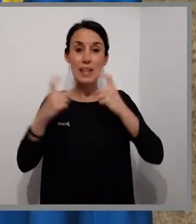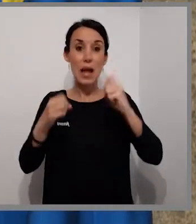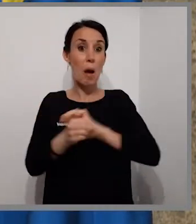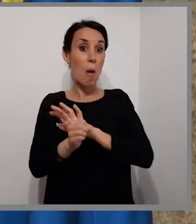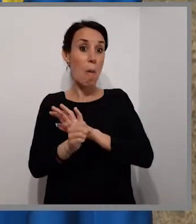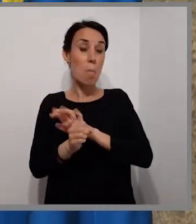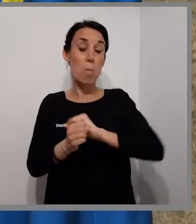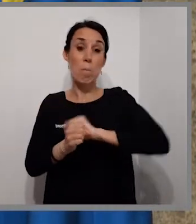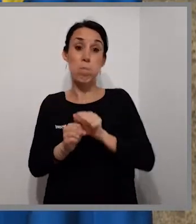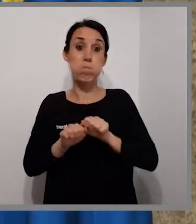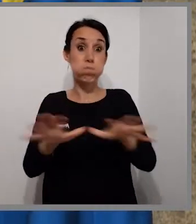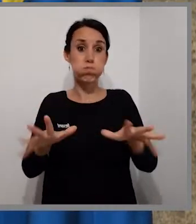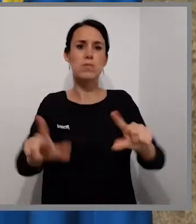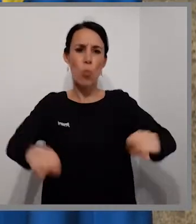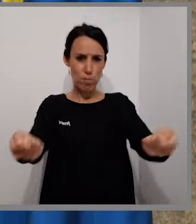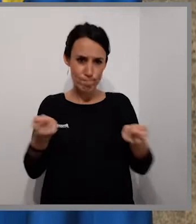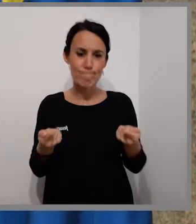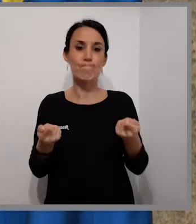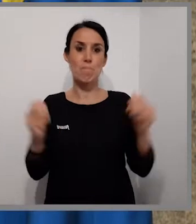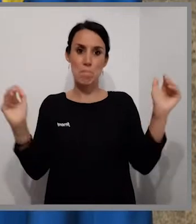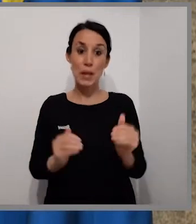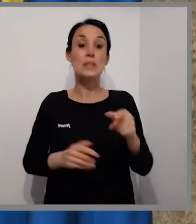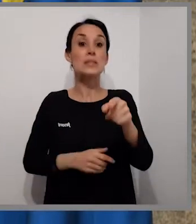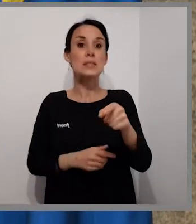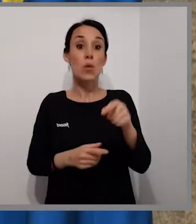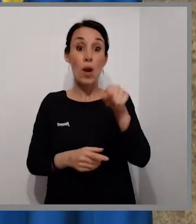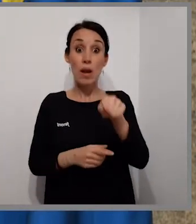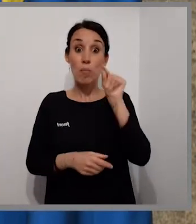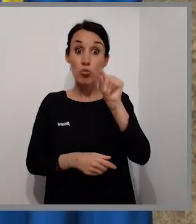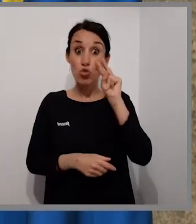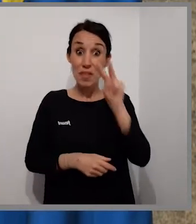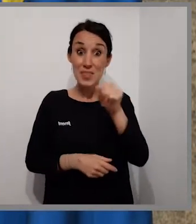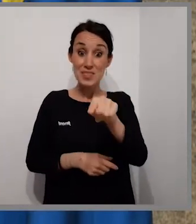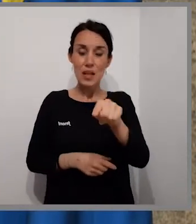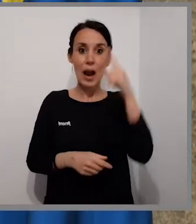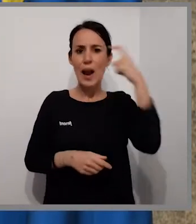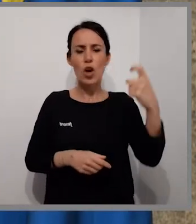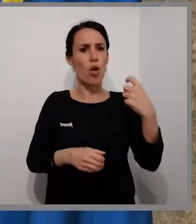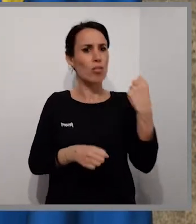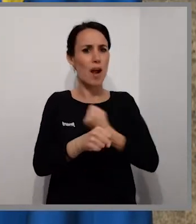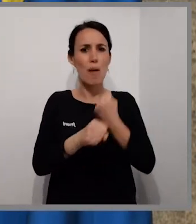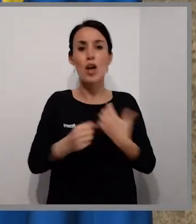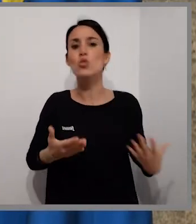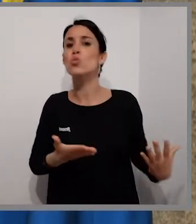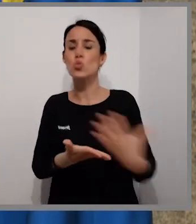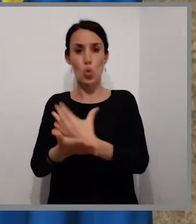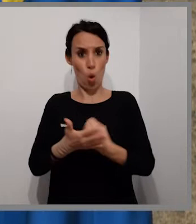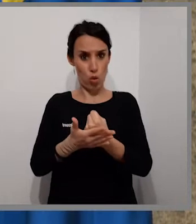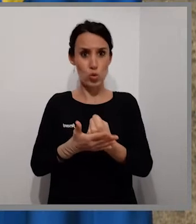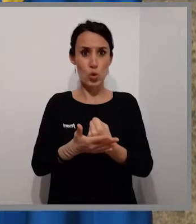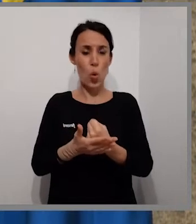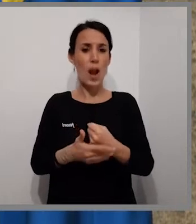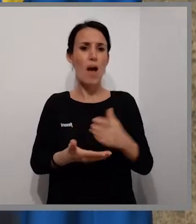contundent a aquesta pandèmia. I des d'aquesta perspectiva crec que és fonamental que continuem treballant més